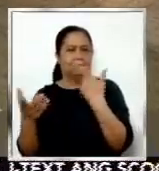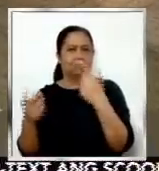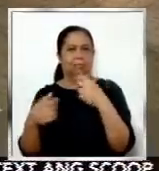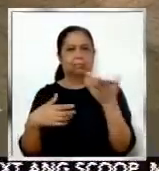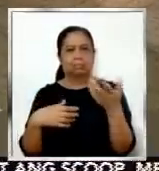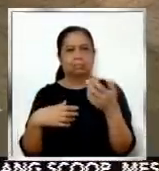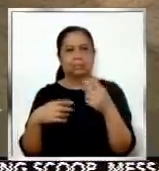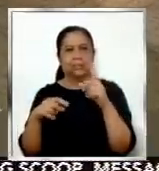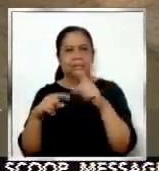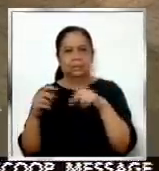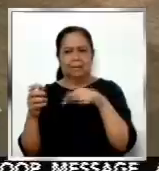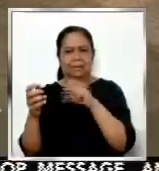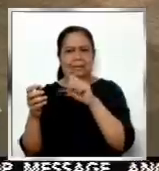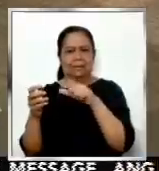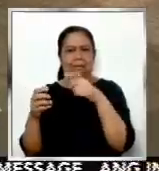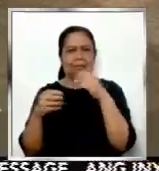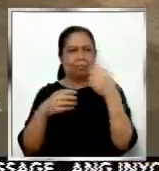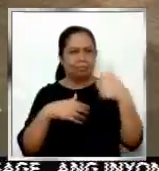namin kailangan ng